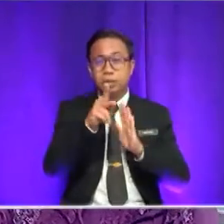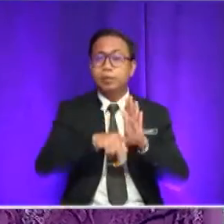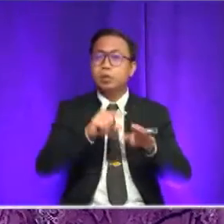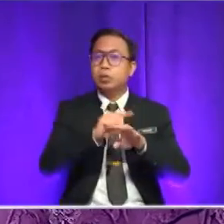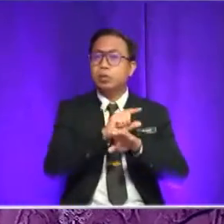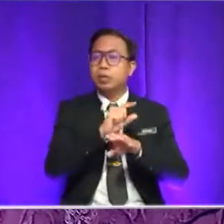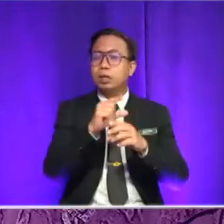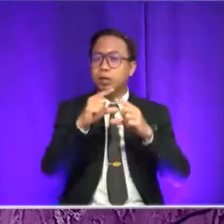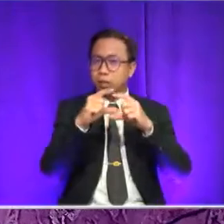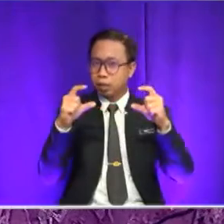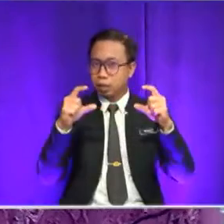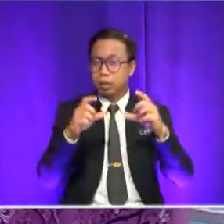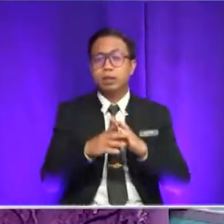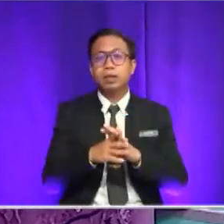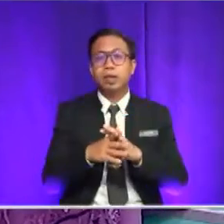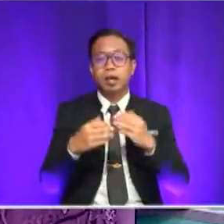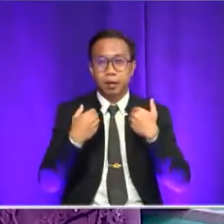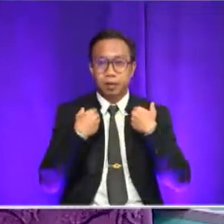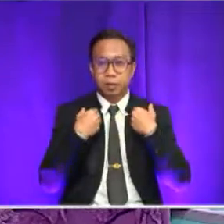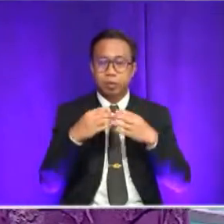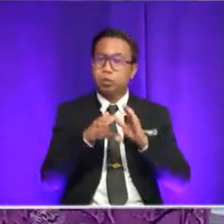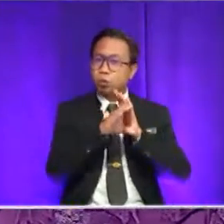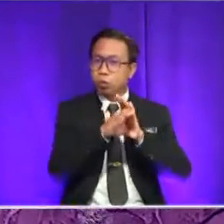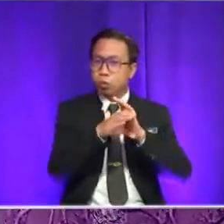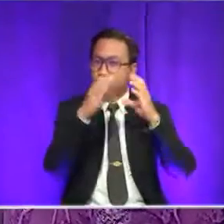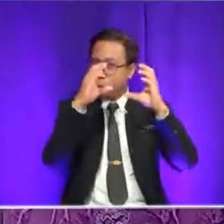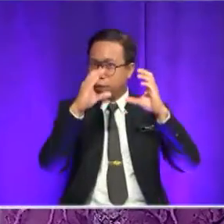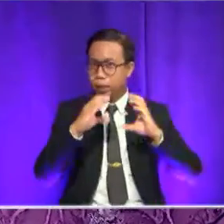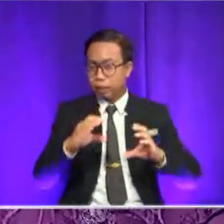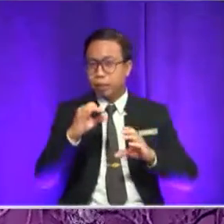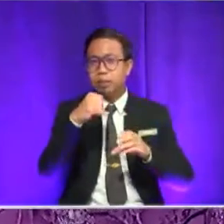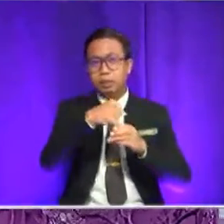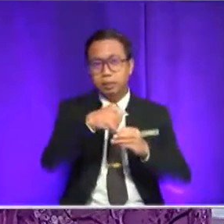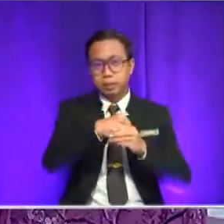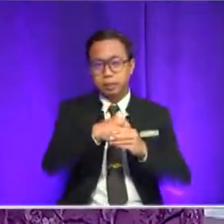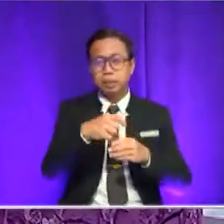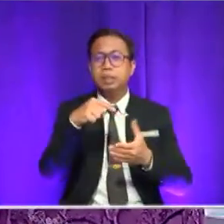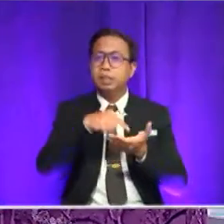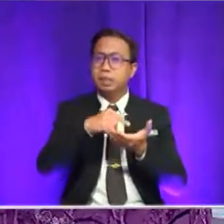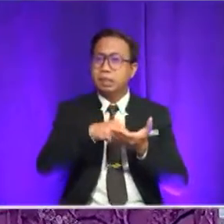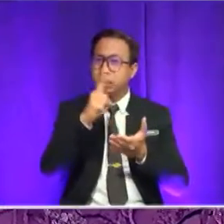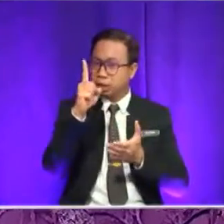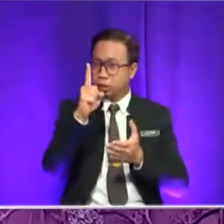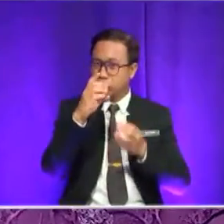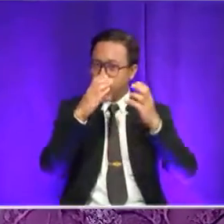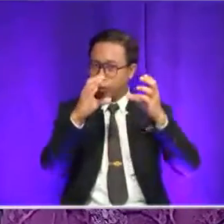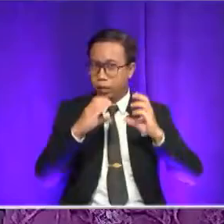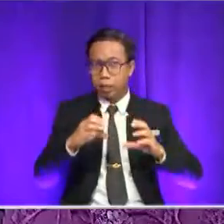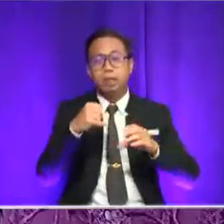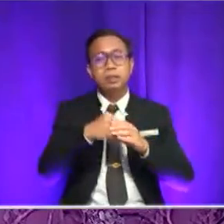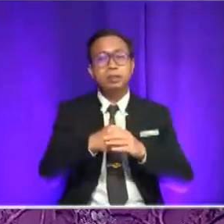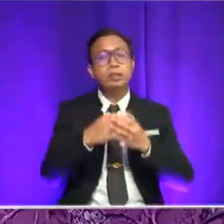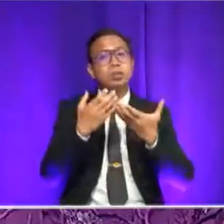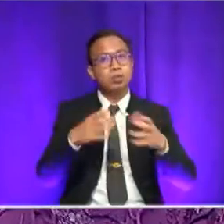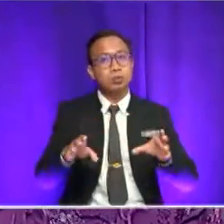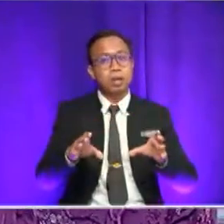kad formula isi, terhasillah contoh perenggan isi ya. Baiklah, inilah satu perenggan isi yang berjaya dihasilkan,